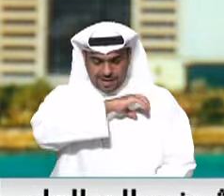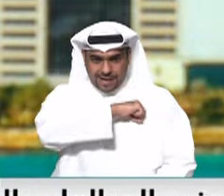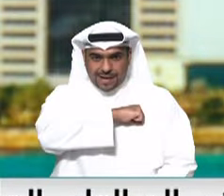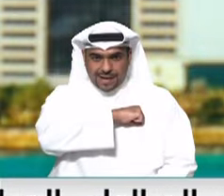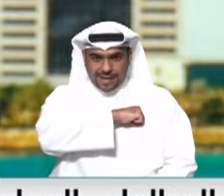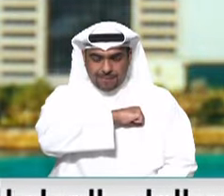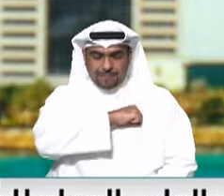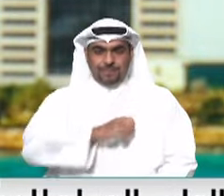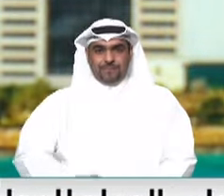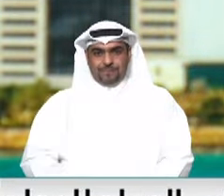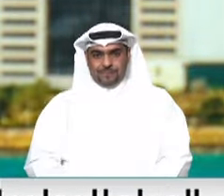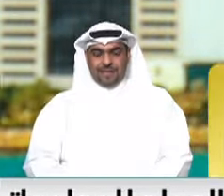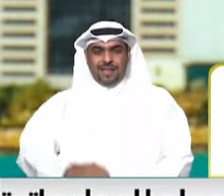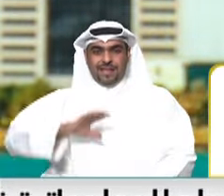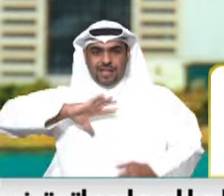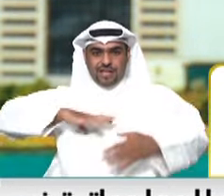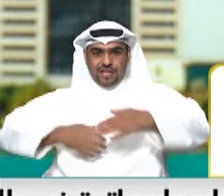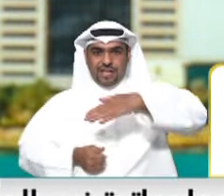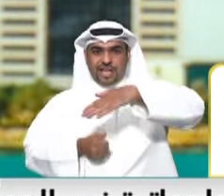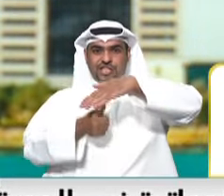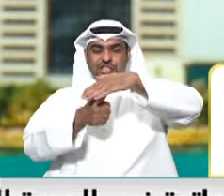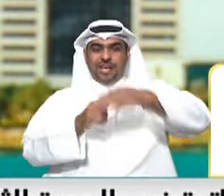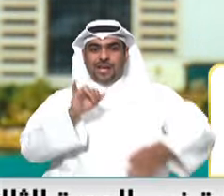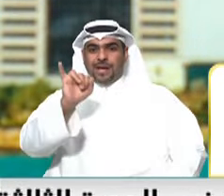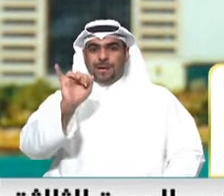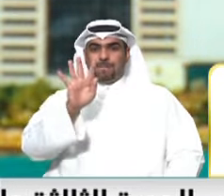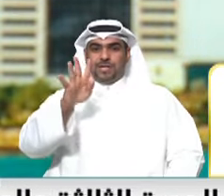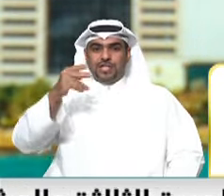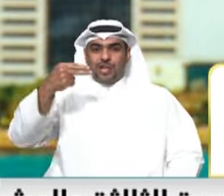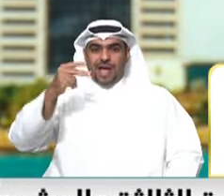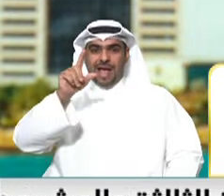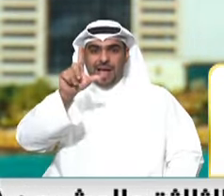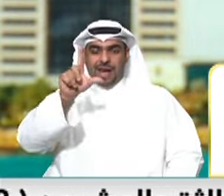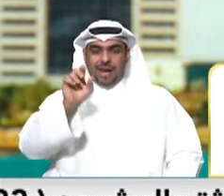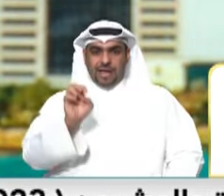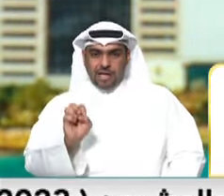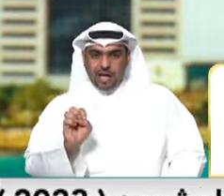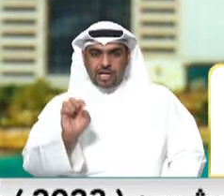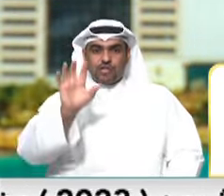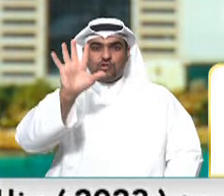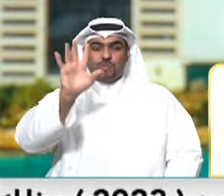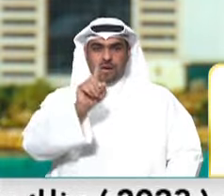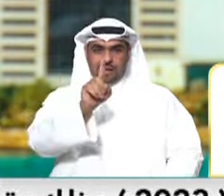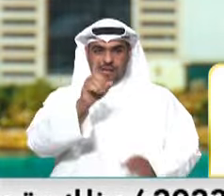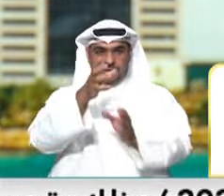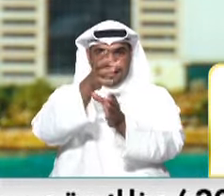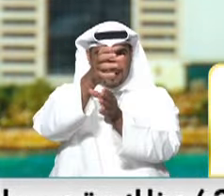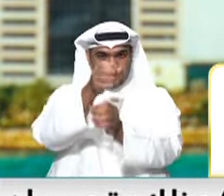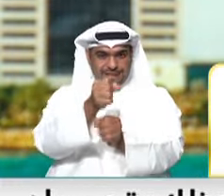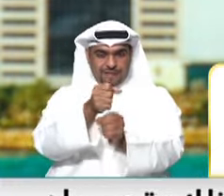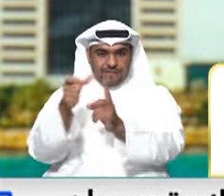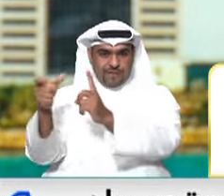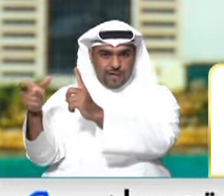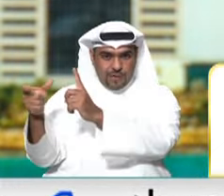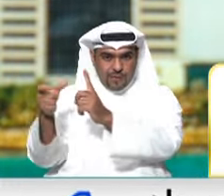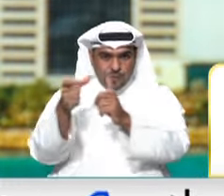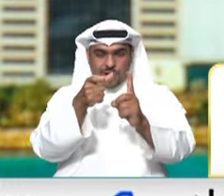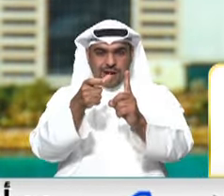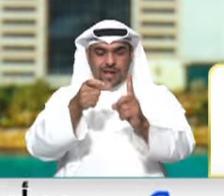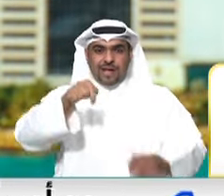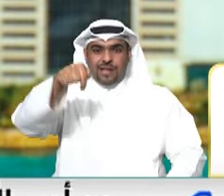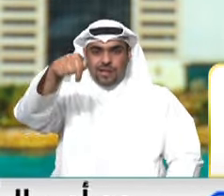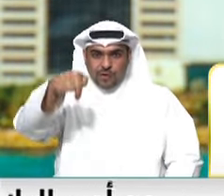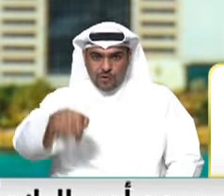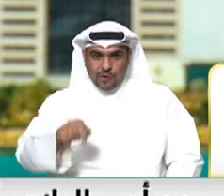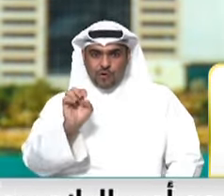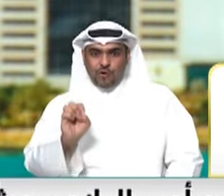تحت رعاية وحضور حضرة صاحب السمو أمير البلاد الشيخ مشعل الأحمد الجابر الصباح حفظه الله ورعاه، أقيم صباح اليوم